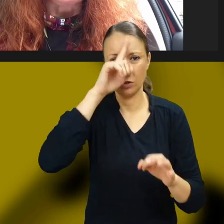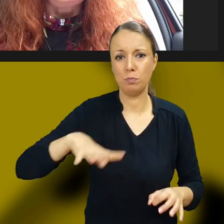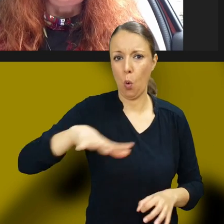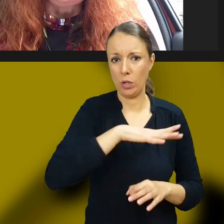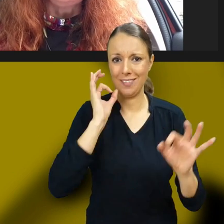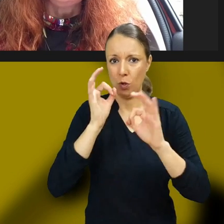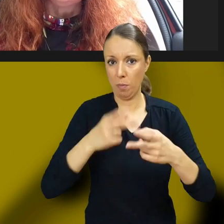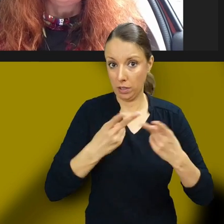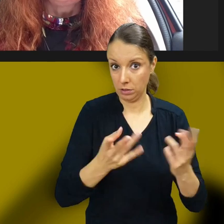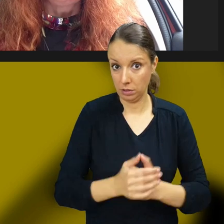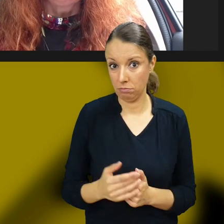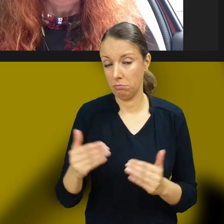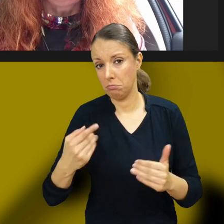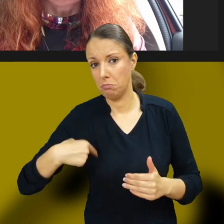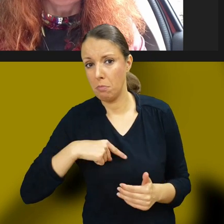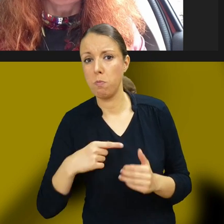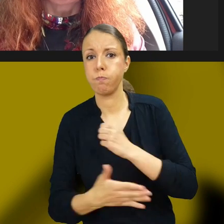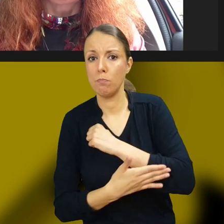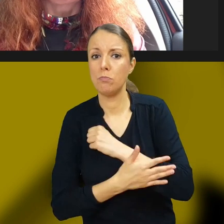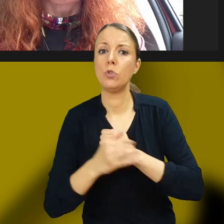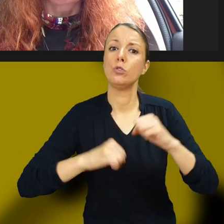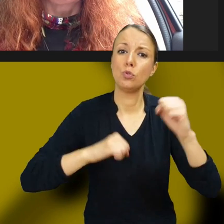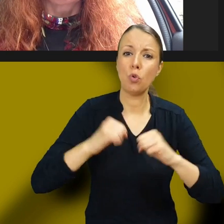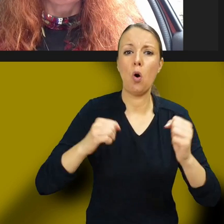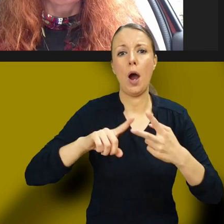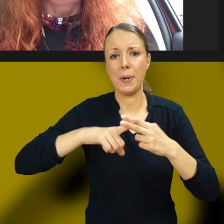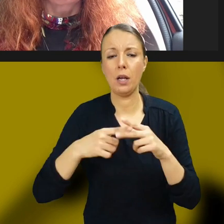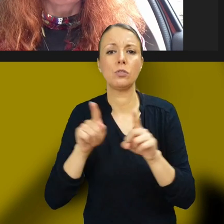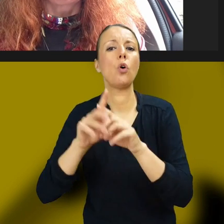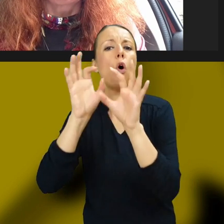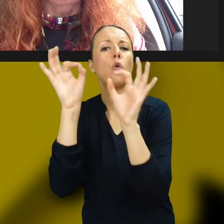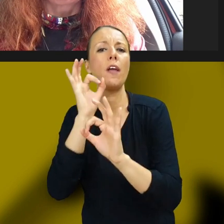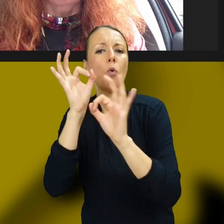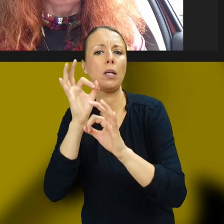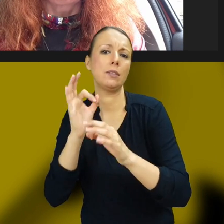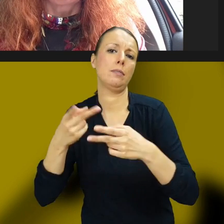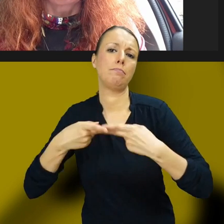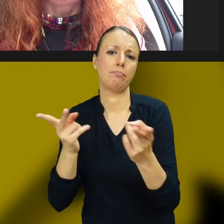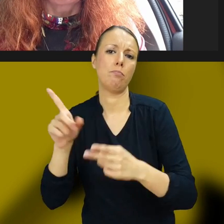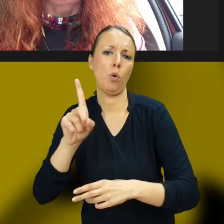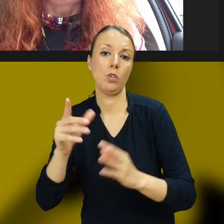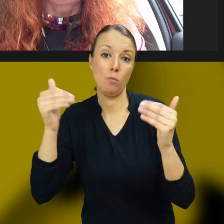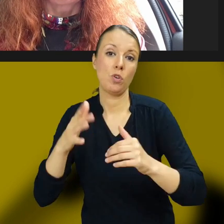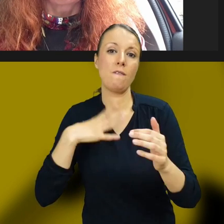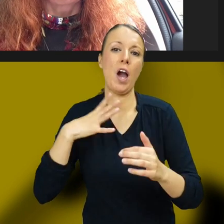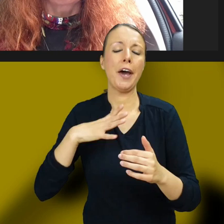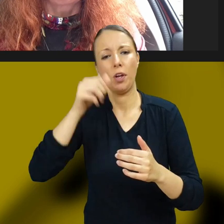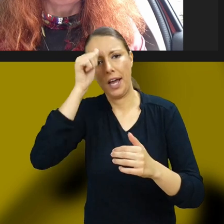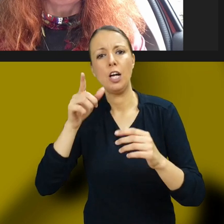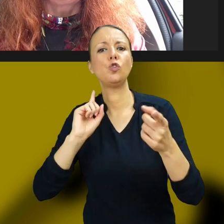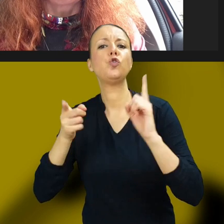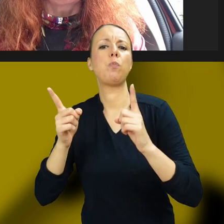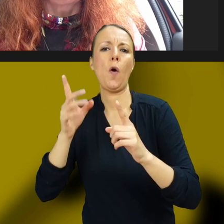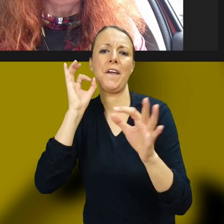procedury sądowo-administracyjnej bądź bezpośrednio w ustawie o dostępie do informacji publicznej wprowadzić obowiązku szybkiej ścieżki dla